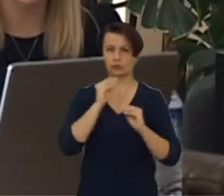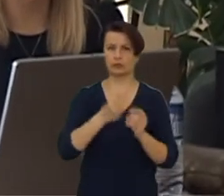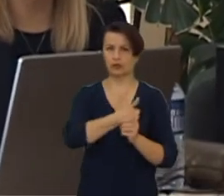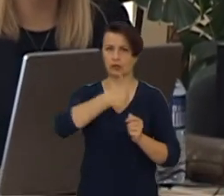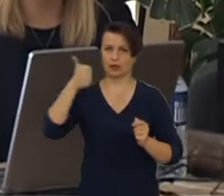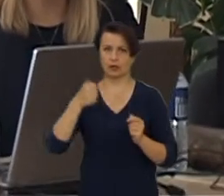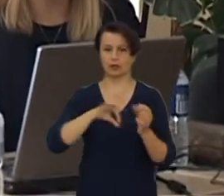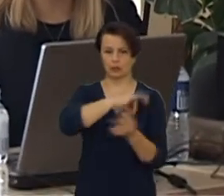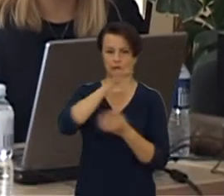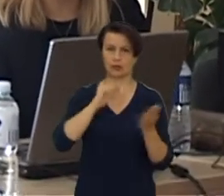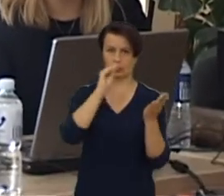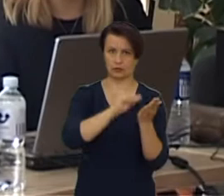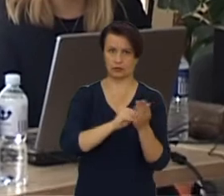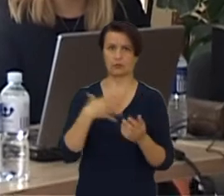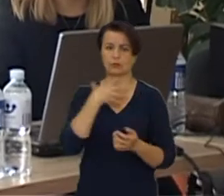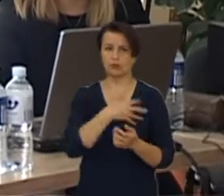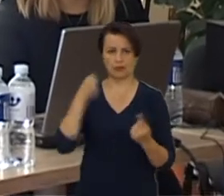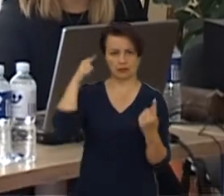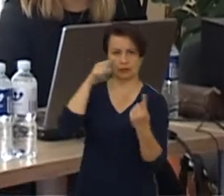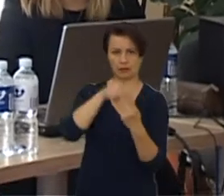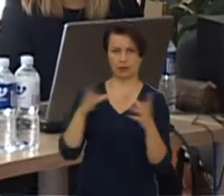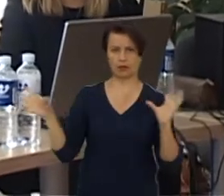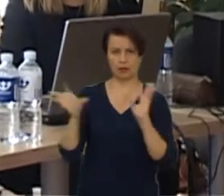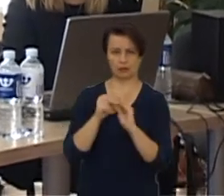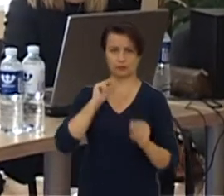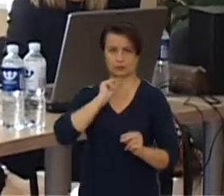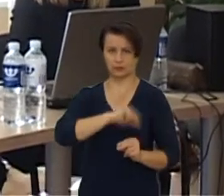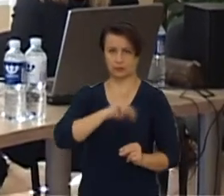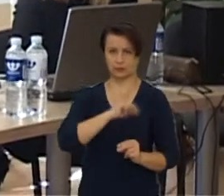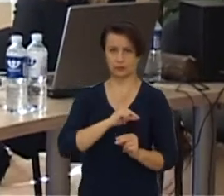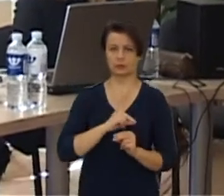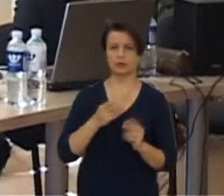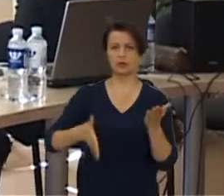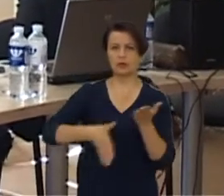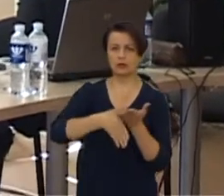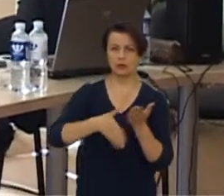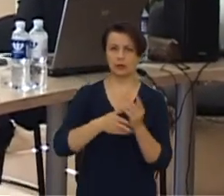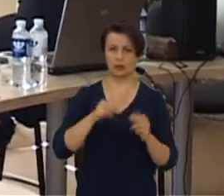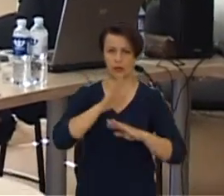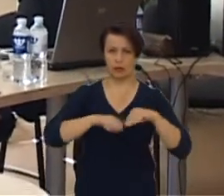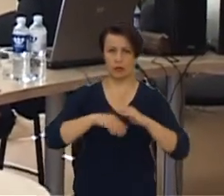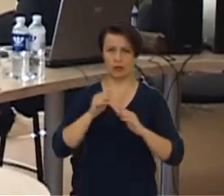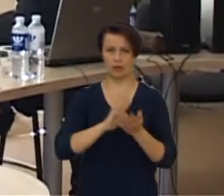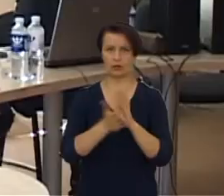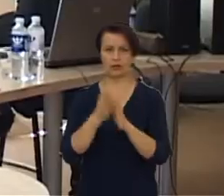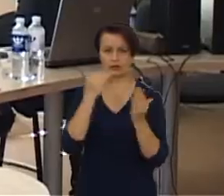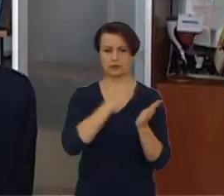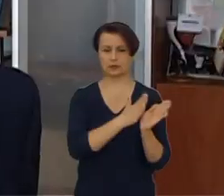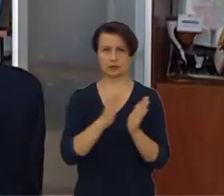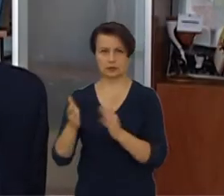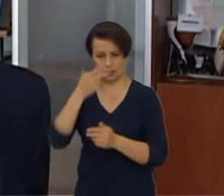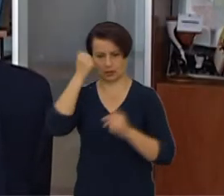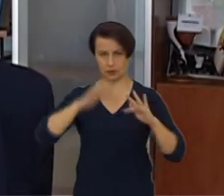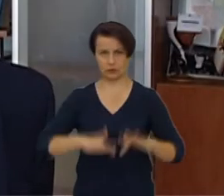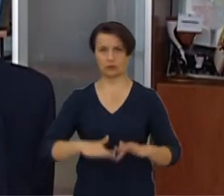kurti projekto rezultatą. Pagrindinis tikslas yra bendradarbiauti ir padėti tobulinti profesinio rengimo sistemą tiek Lietuvoje,